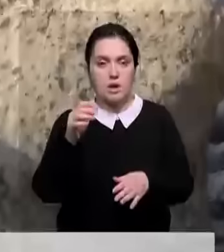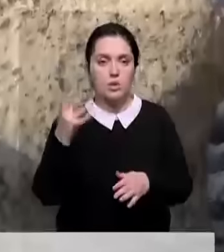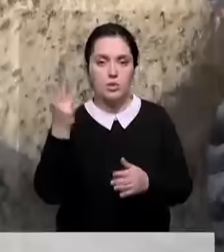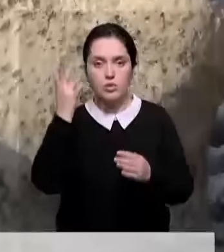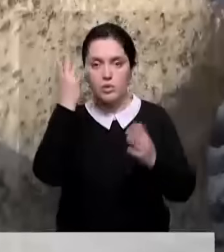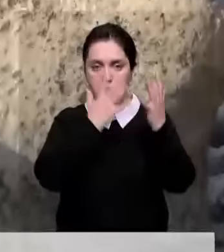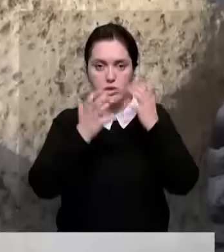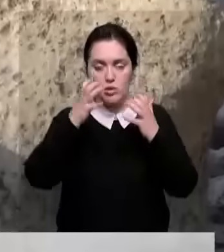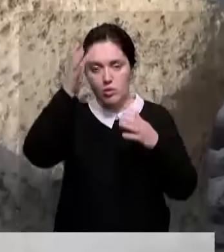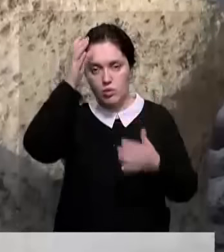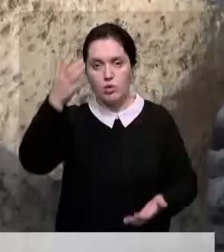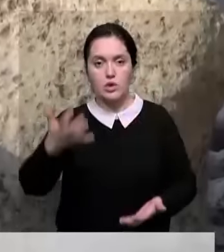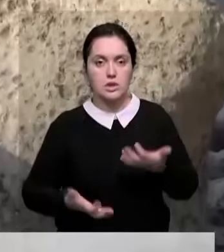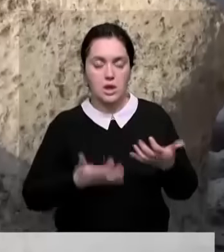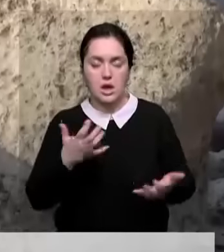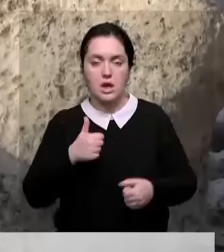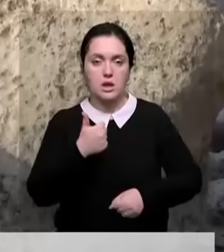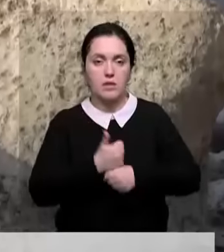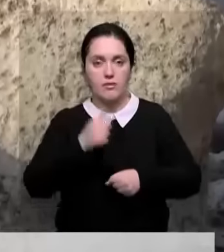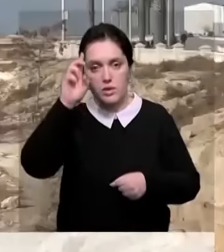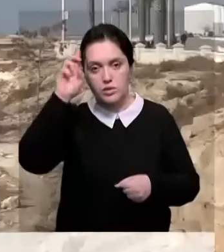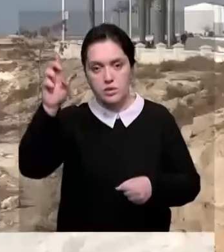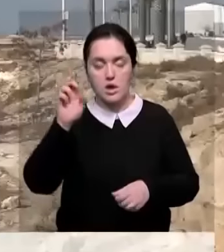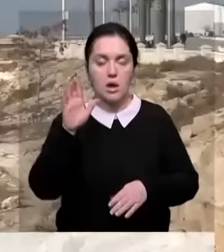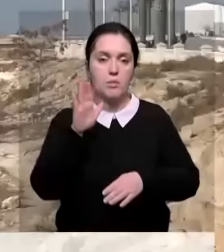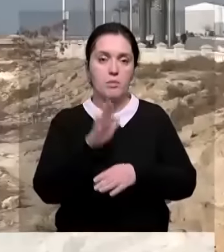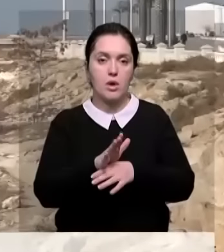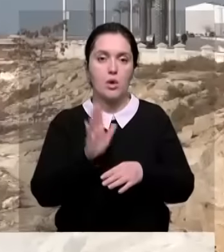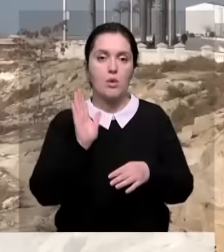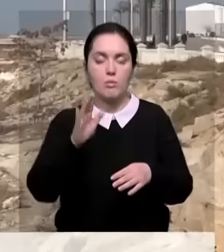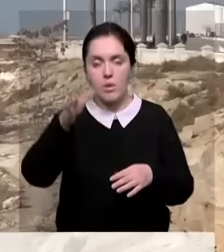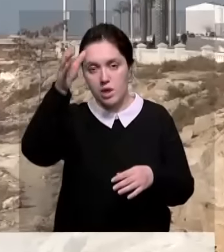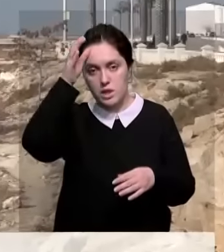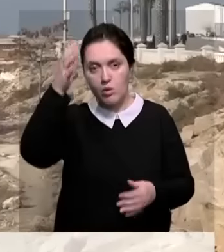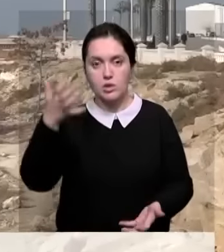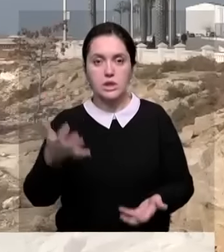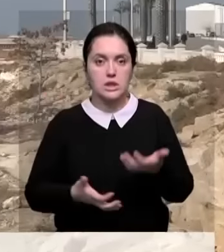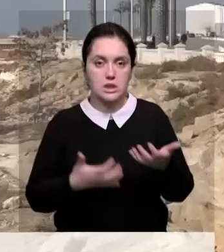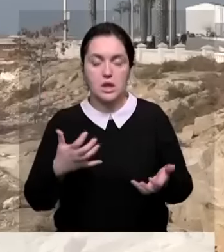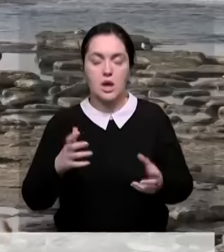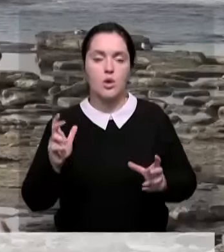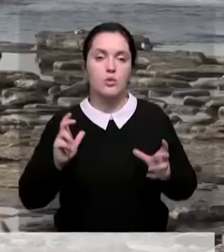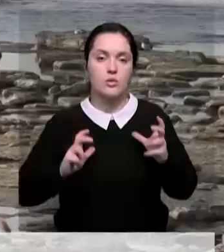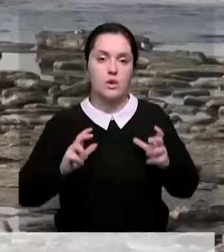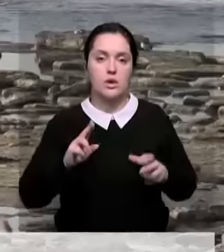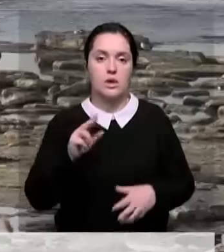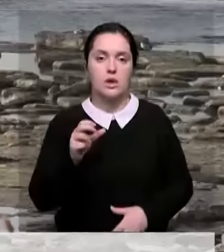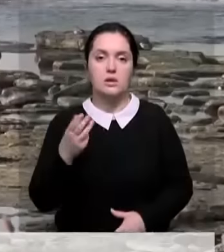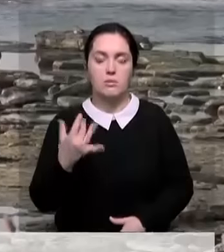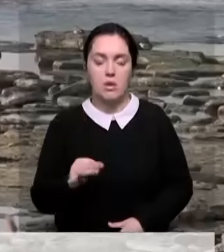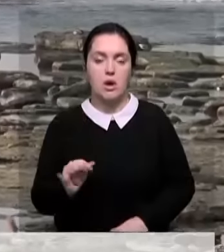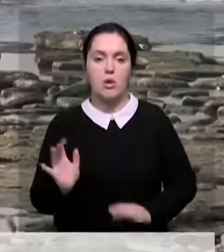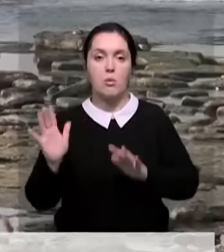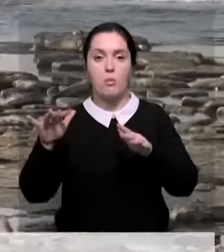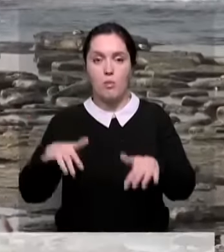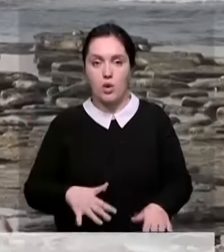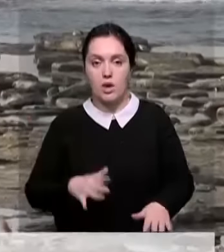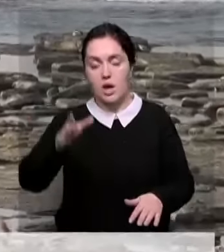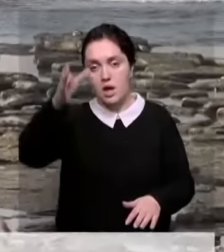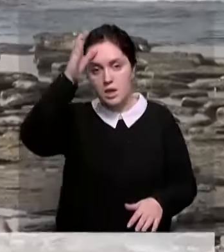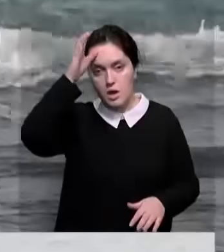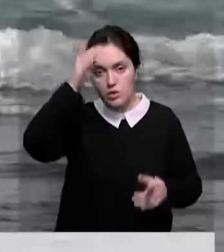серьезные исследования. Для этого глава государства поручил создать научно-исследовательский институт Каспийского моря. Однако